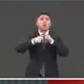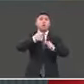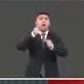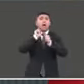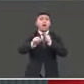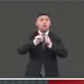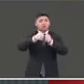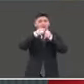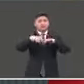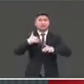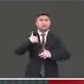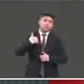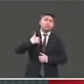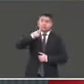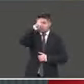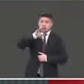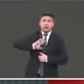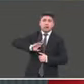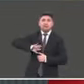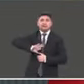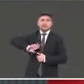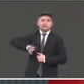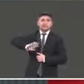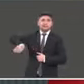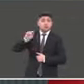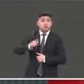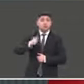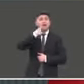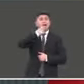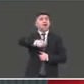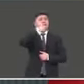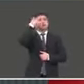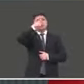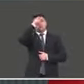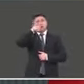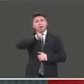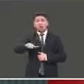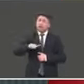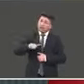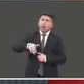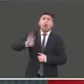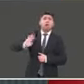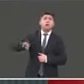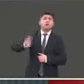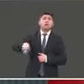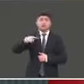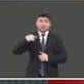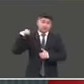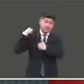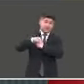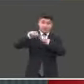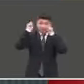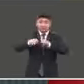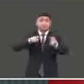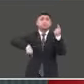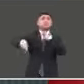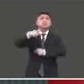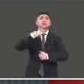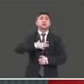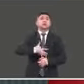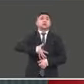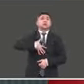ekonomik sistemin dışına itmeye eski Türkiye hastalıklarını yeniden hortlatma ya çalışanlar o